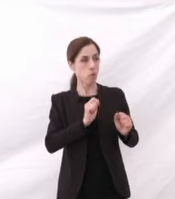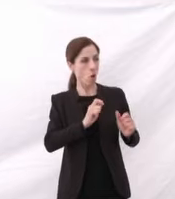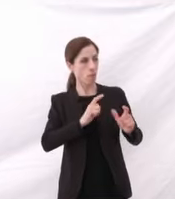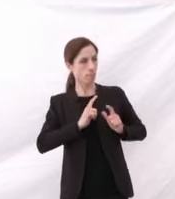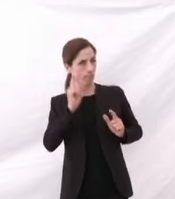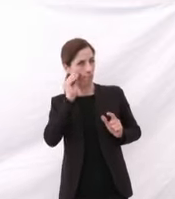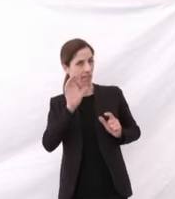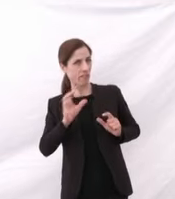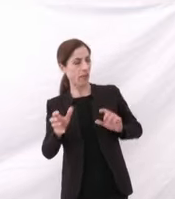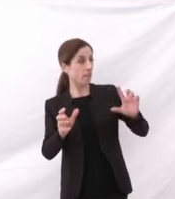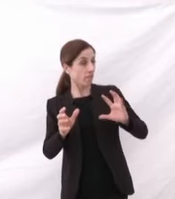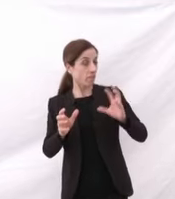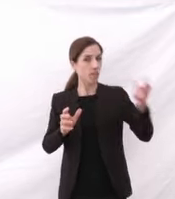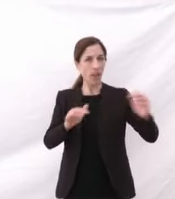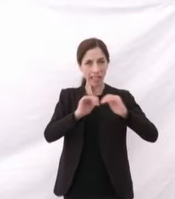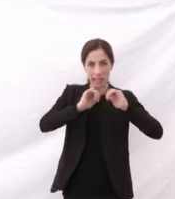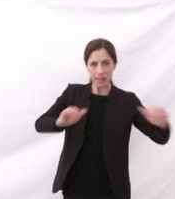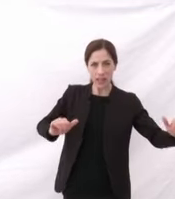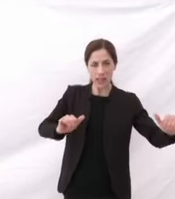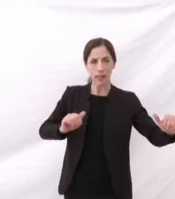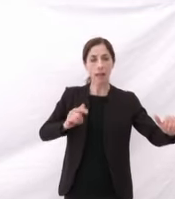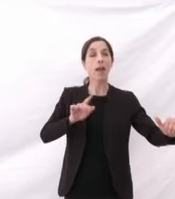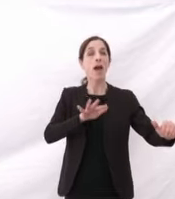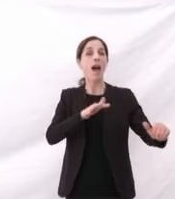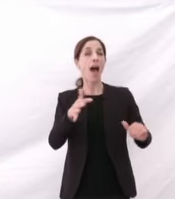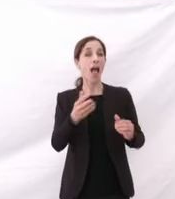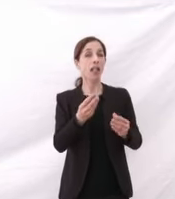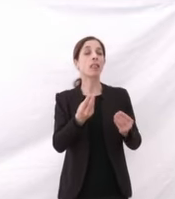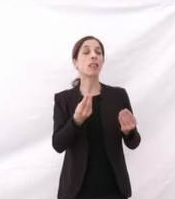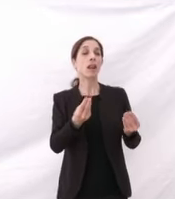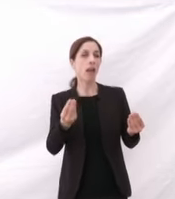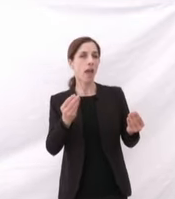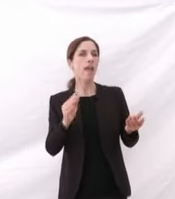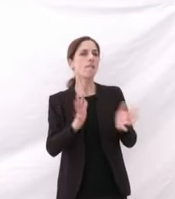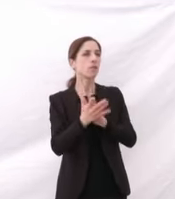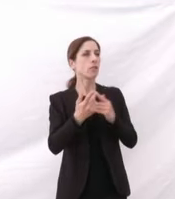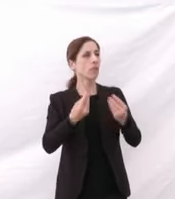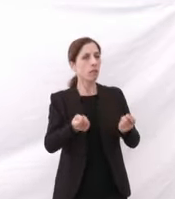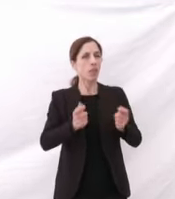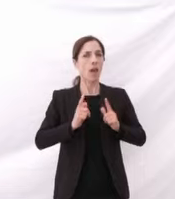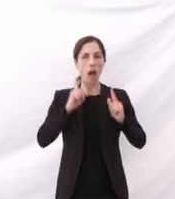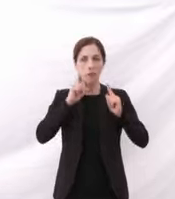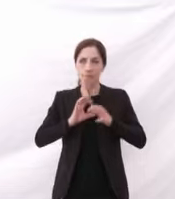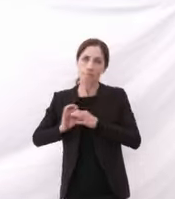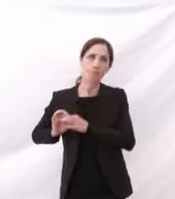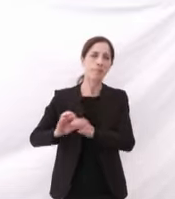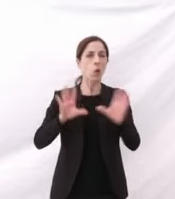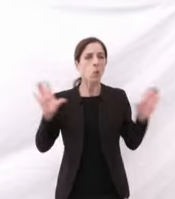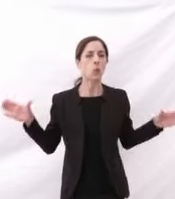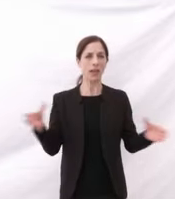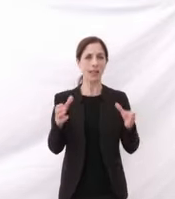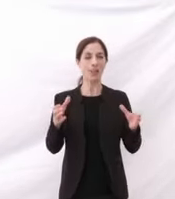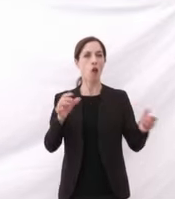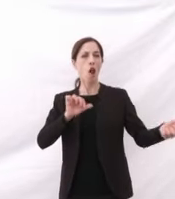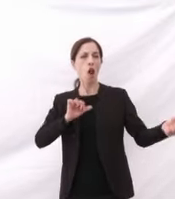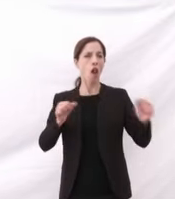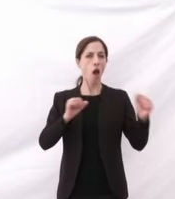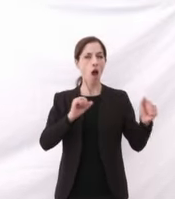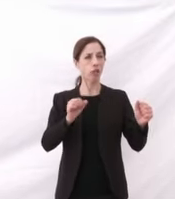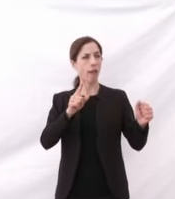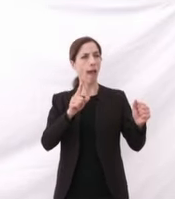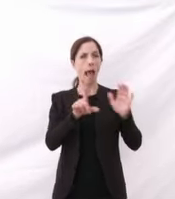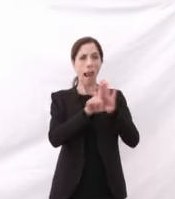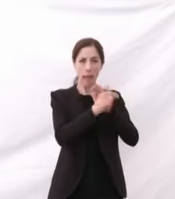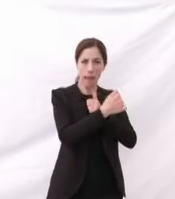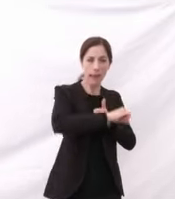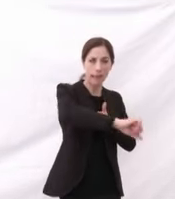unire chiunque voglia sentirsi parte nella lotta all'illegalità, alla corruzione, alle mafie, alle